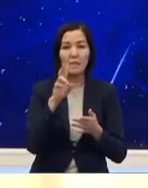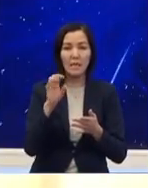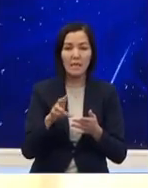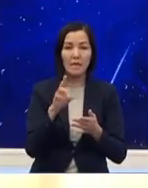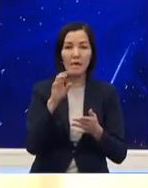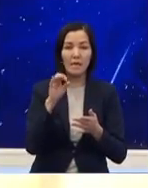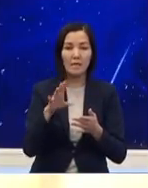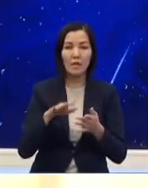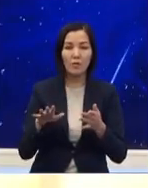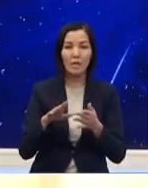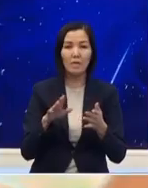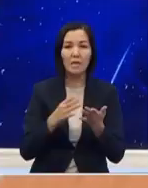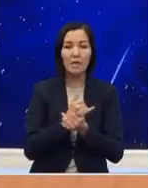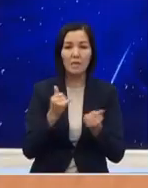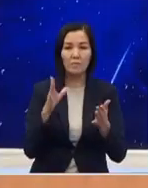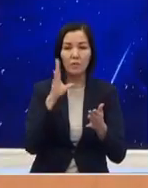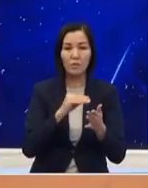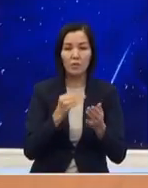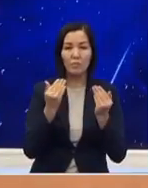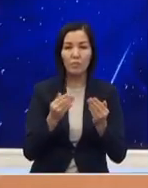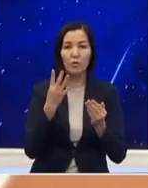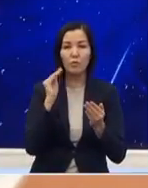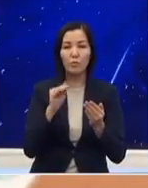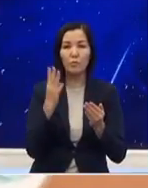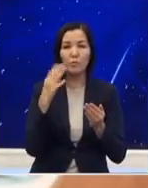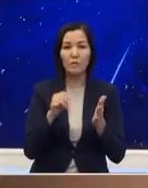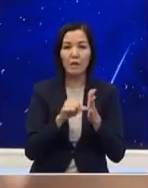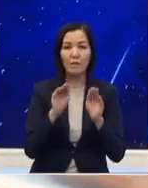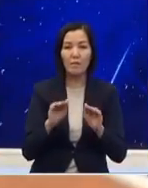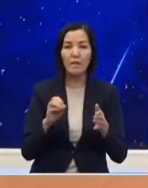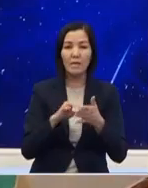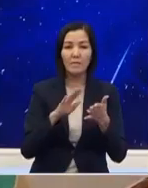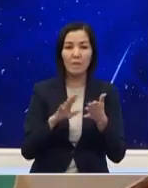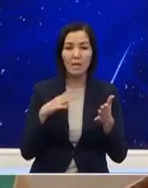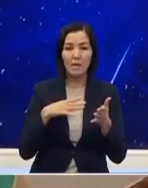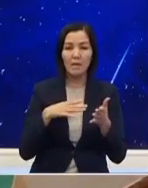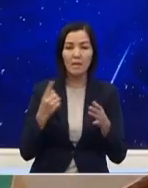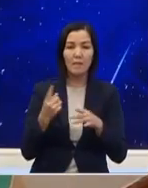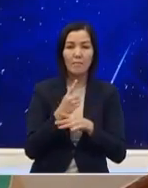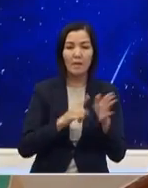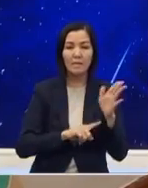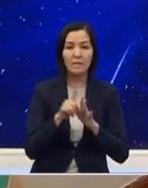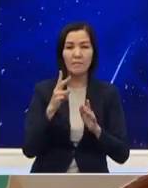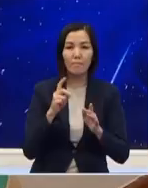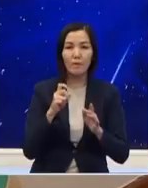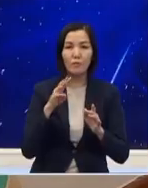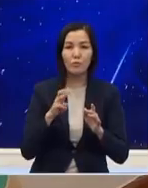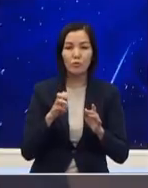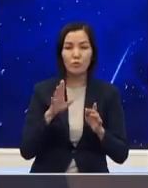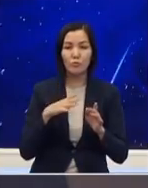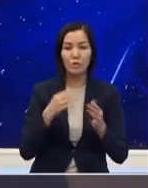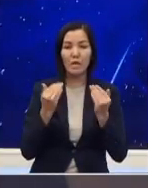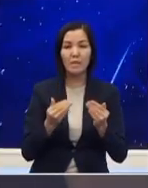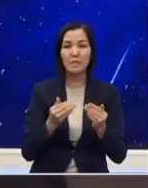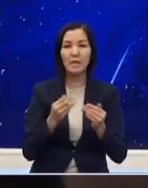Қаратал ауданына консультация жүргізеді. Бүгінге 4036 бала есепке алынған. Алғашында 1300-ден аса келуші болса,